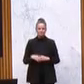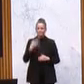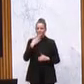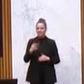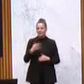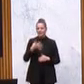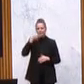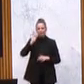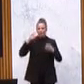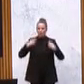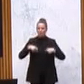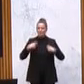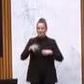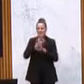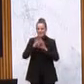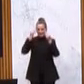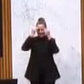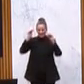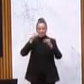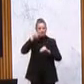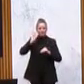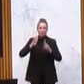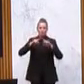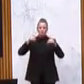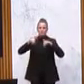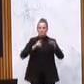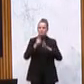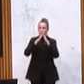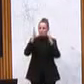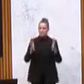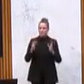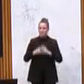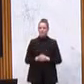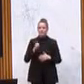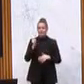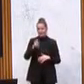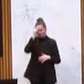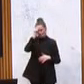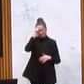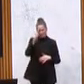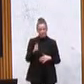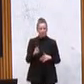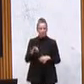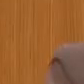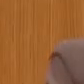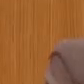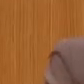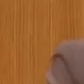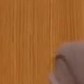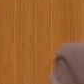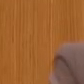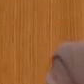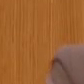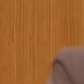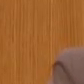Danke, Frau Präsidentin, sehr geehrte Frau Bundesminister, Hohes Haus. Ja, werte Kollegen von der ÖVP, eins habe ich mir bei